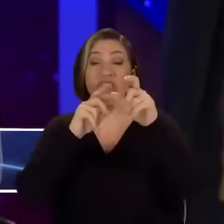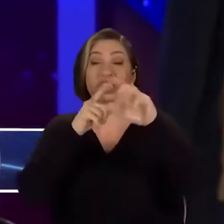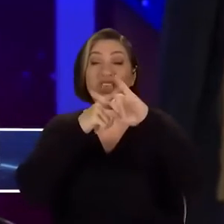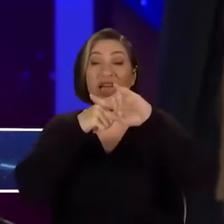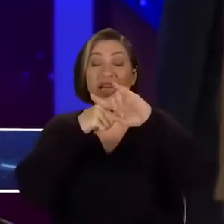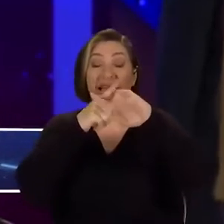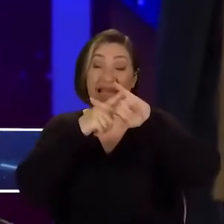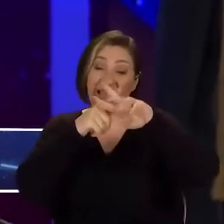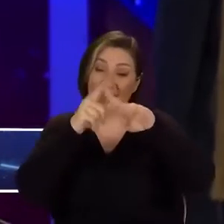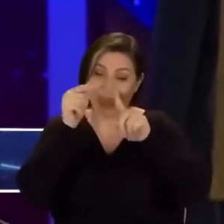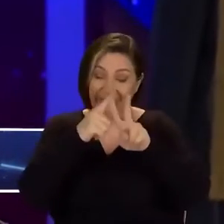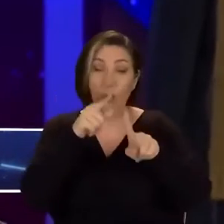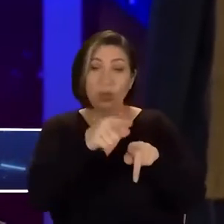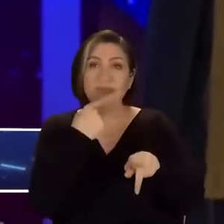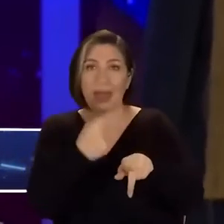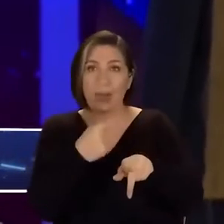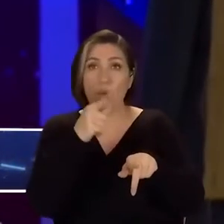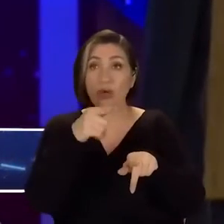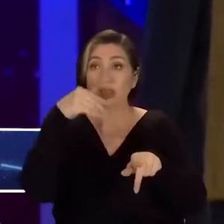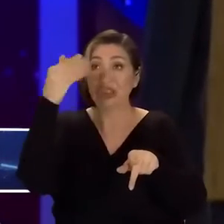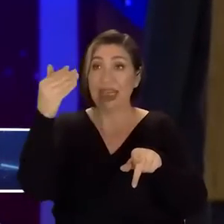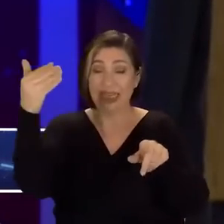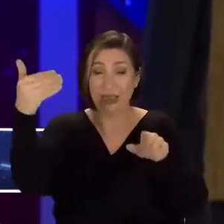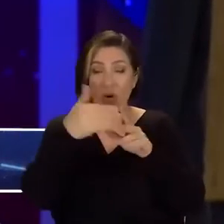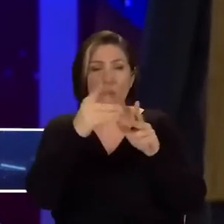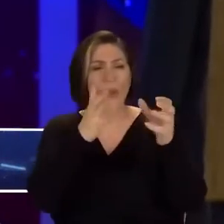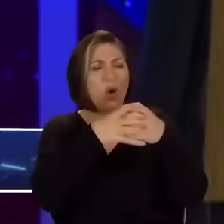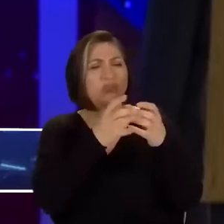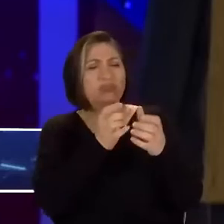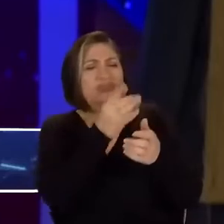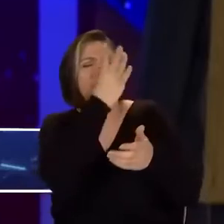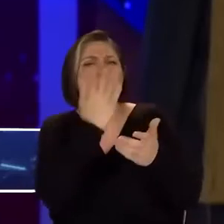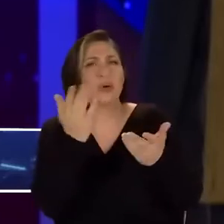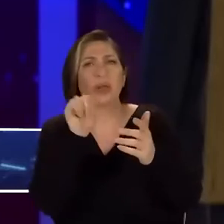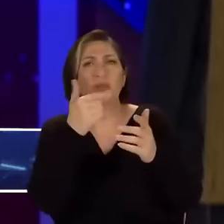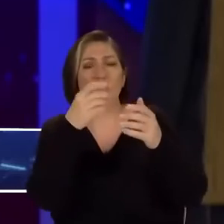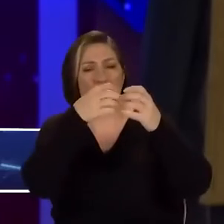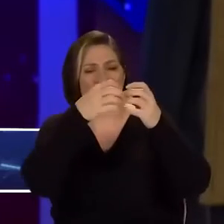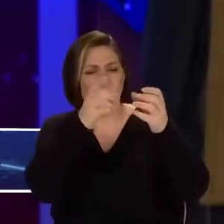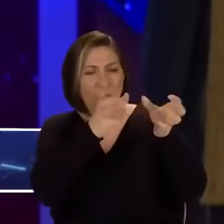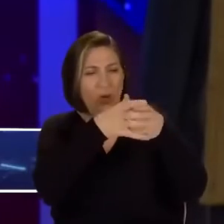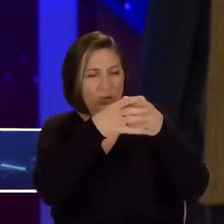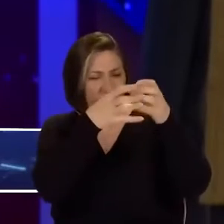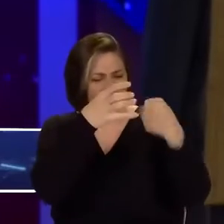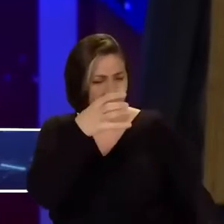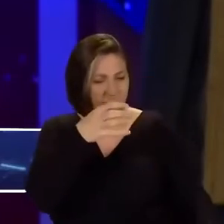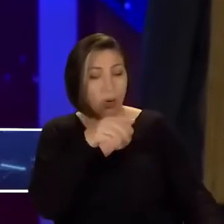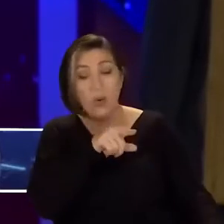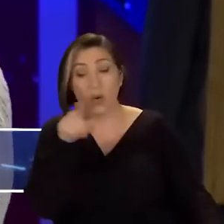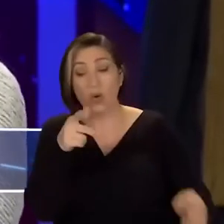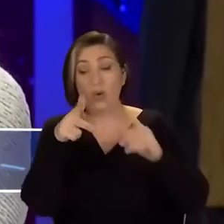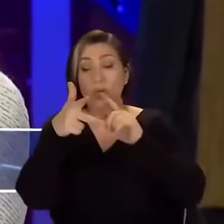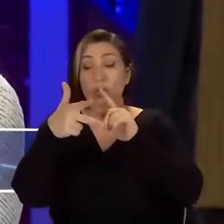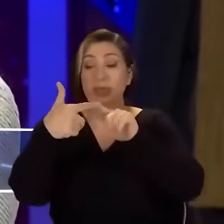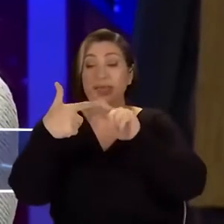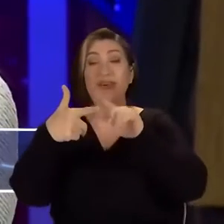dışarıdaki blok birleştiği zaman o blok giderse gitsin. Zaten düşen bloktaki bilgiler üçüncüde var.